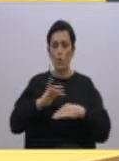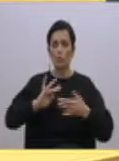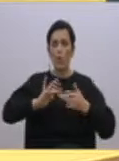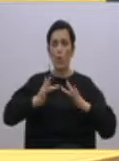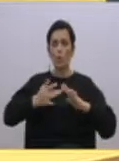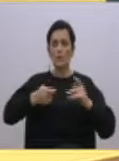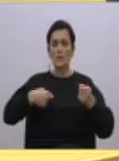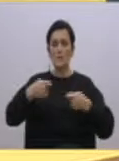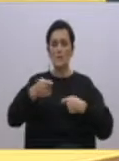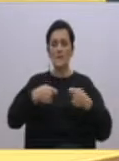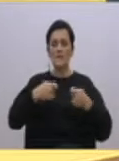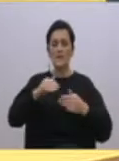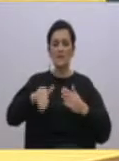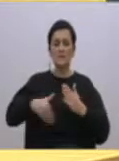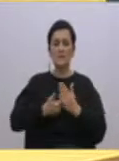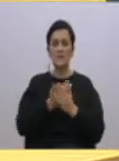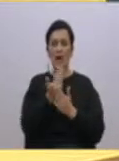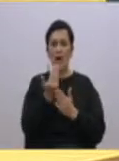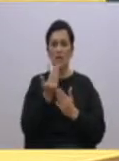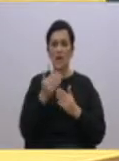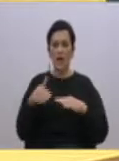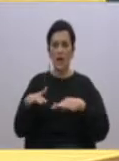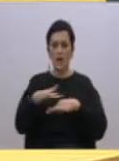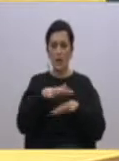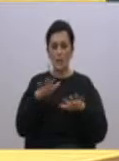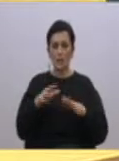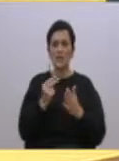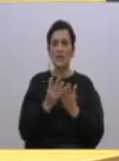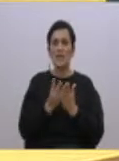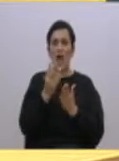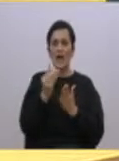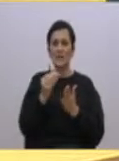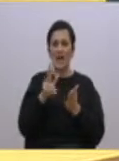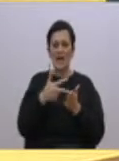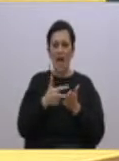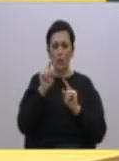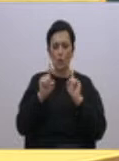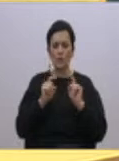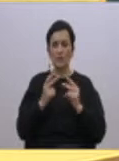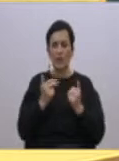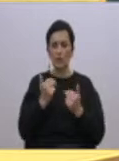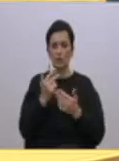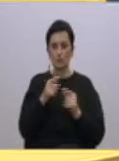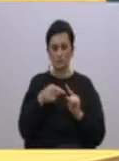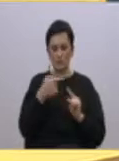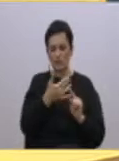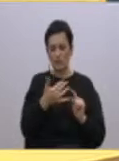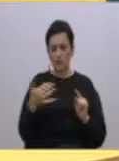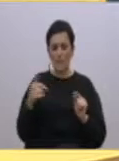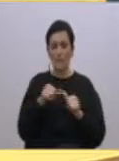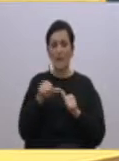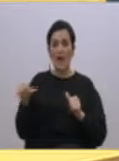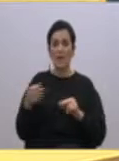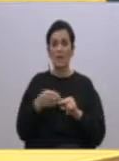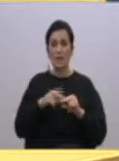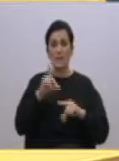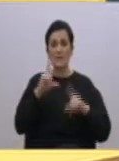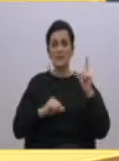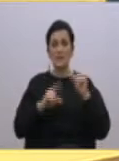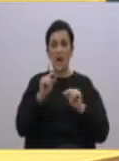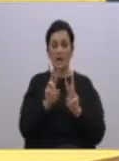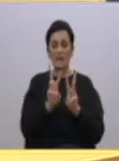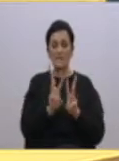რეგისტრის განახლებული პორტალი, გადასახადის კალკულატორი და ასე შემდეგ. გარდა ამისა, განვახორციელეთ საქსტატის